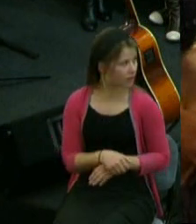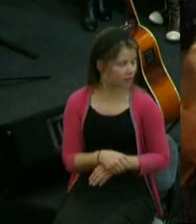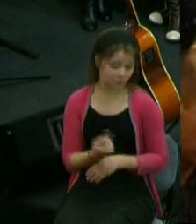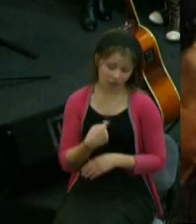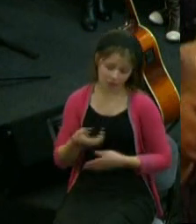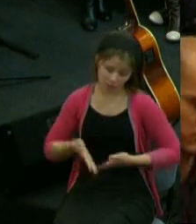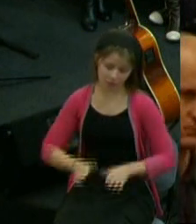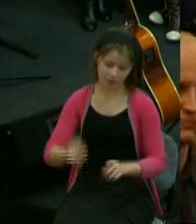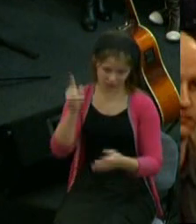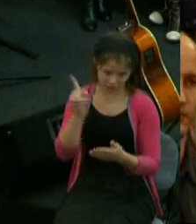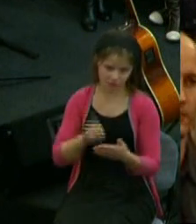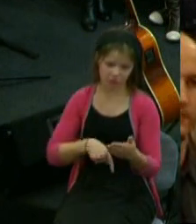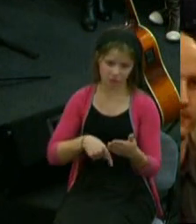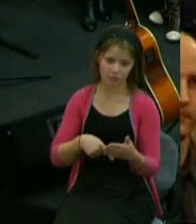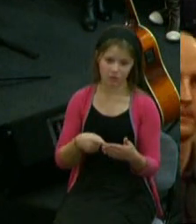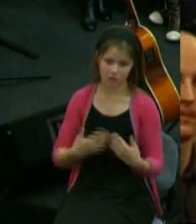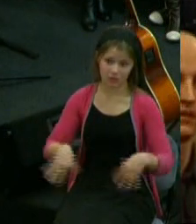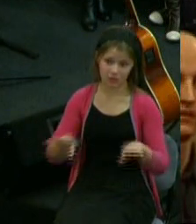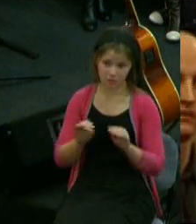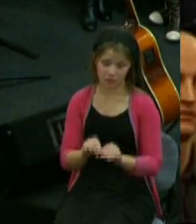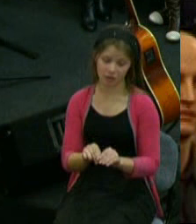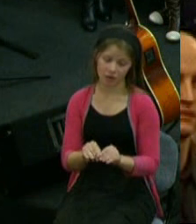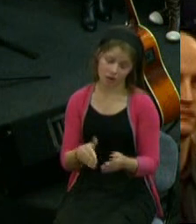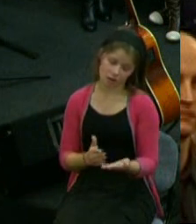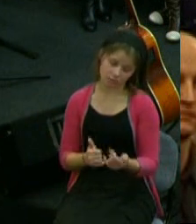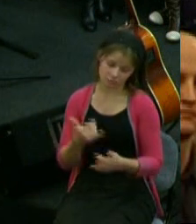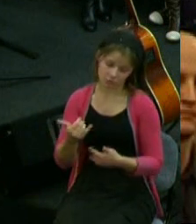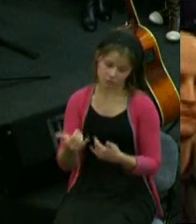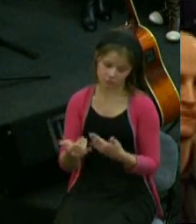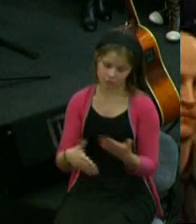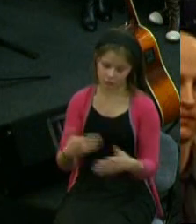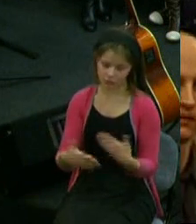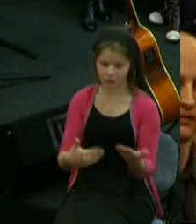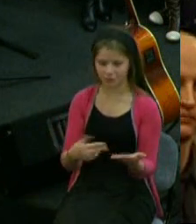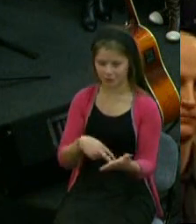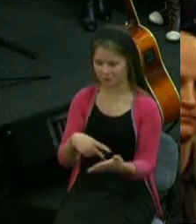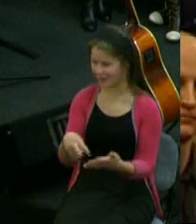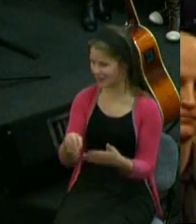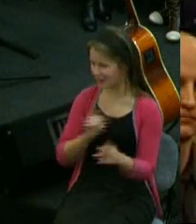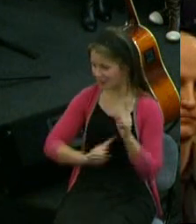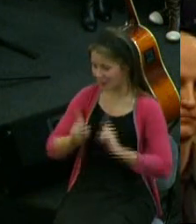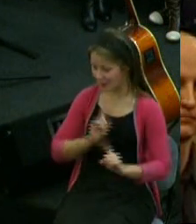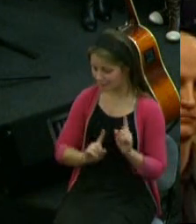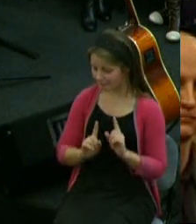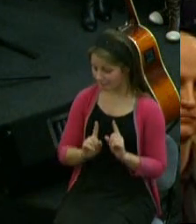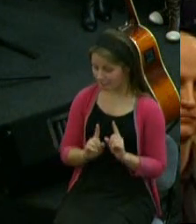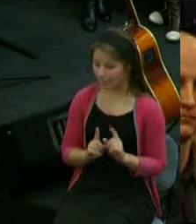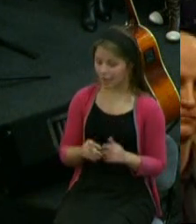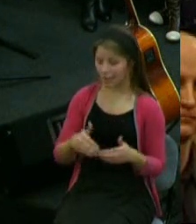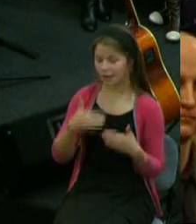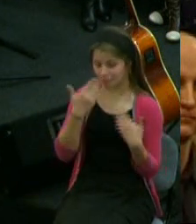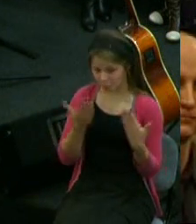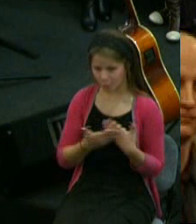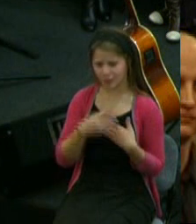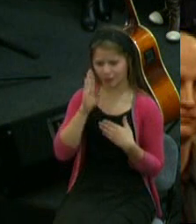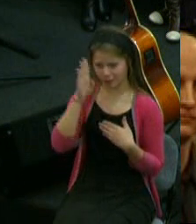ними в зібрання, я слухав Божого Слова, вони брали мене на зібрання. Але від того, що Бог є, ви знаєте, я не до кінця розумів, я їх в повазі до них,